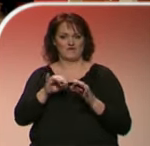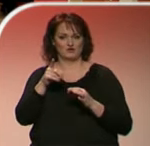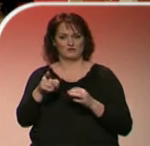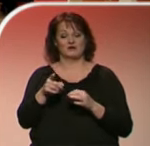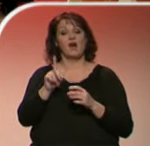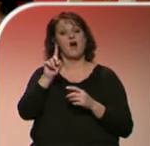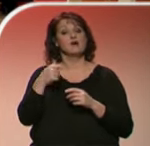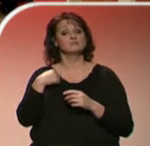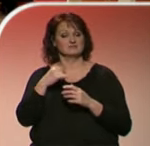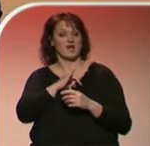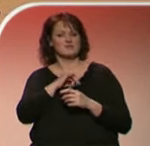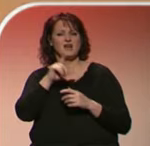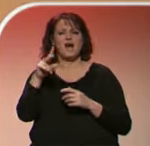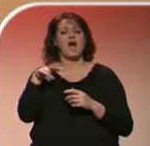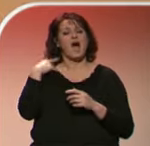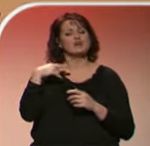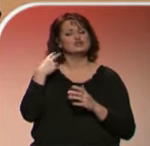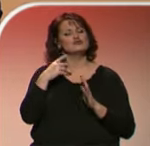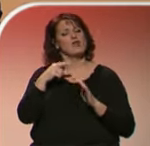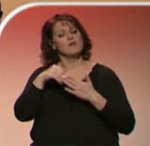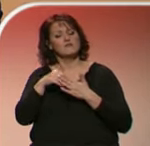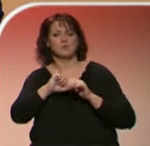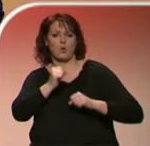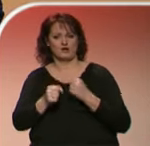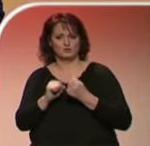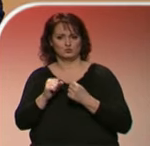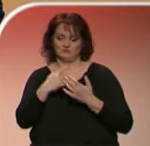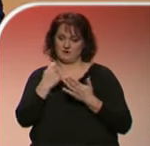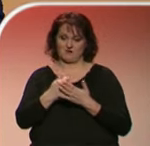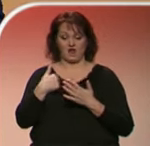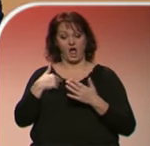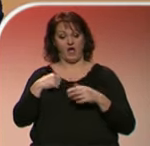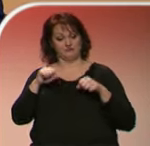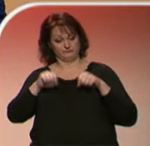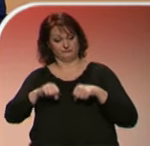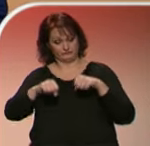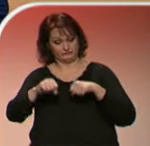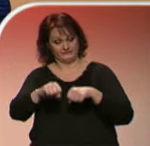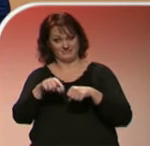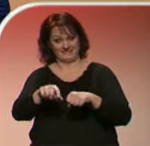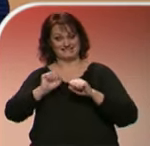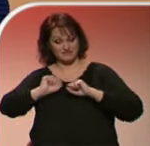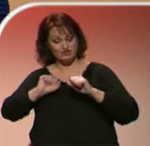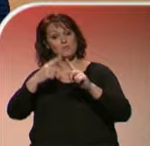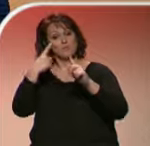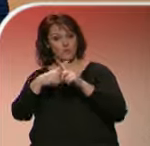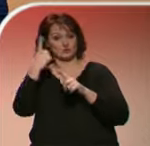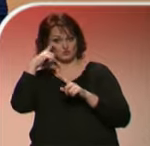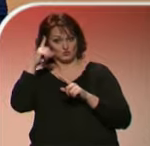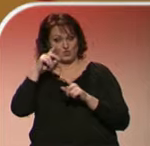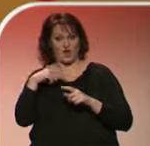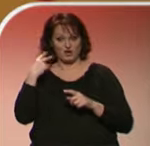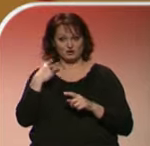zaujala angličtina v pohybu, to je strolling s angličtinou, takže to znamená, jdu na procházku s dítětem v kočárku, cvičím a ještě do toho studuju angličtinu.